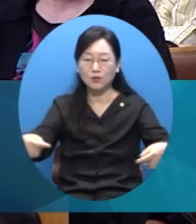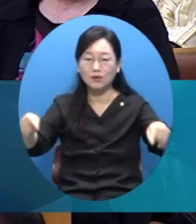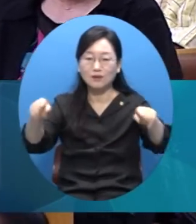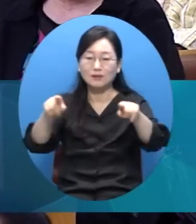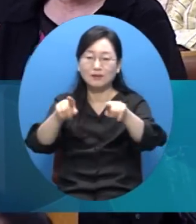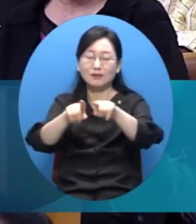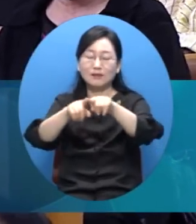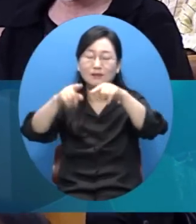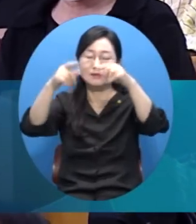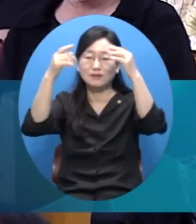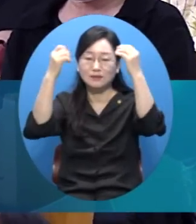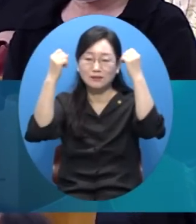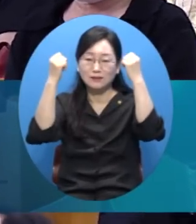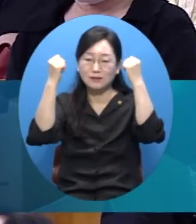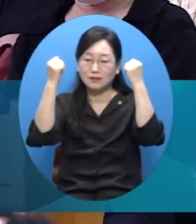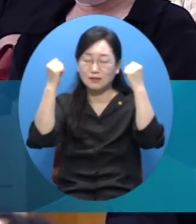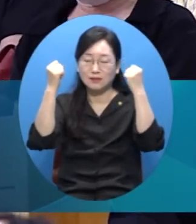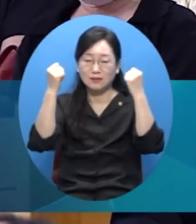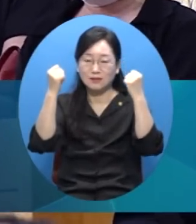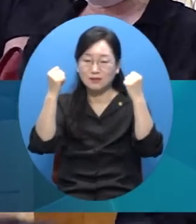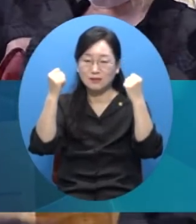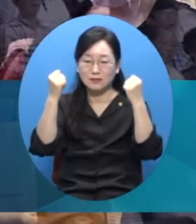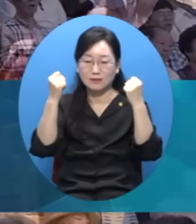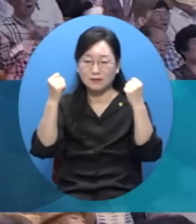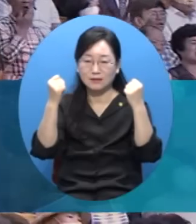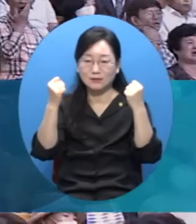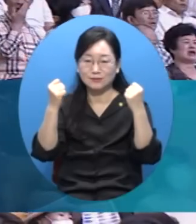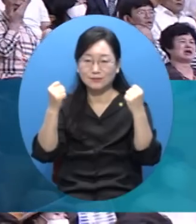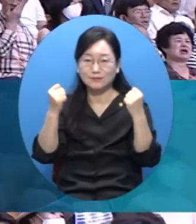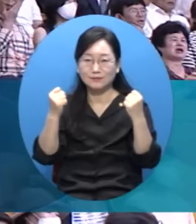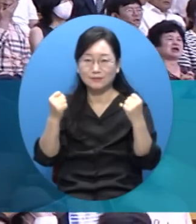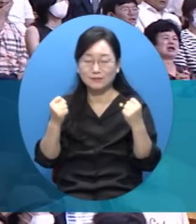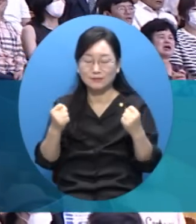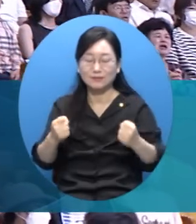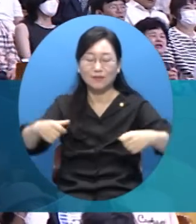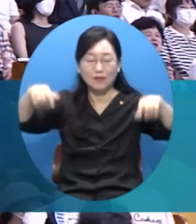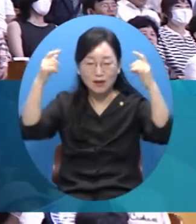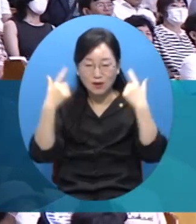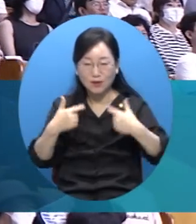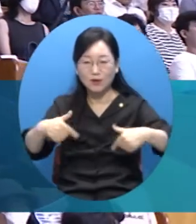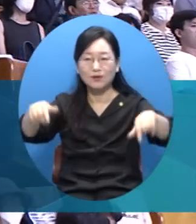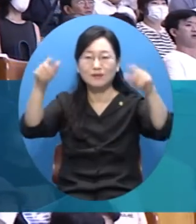그때도 같이 하사